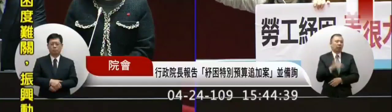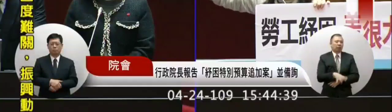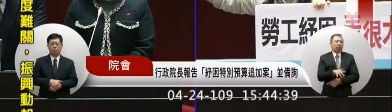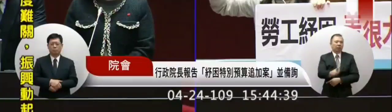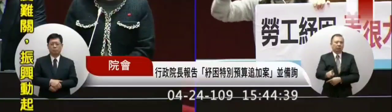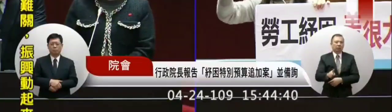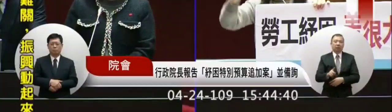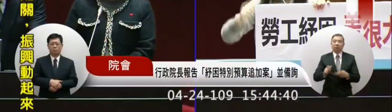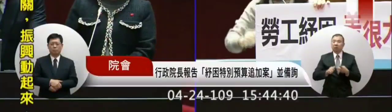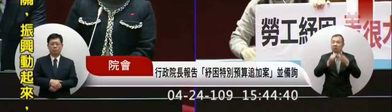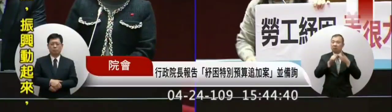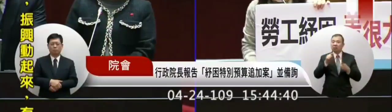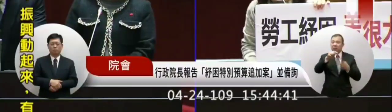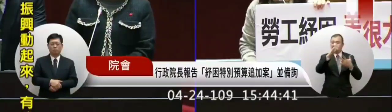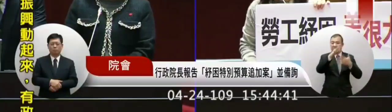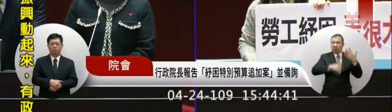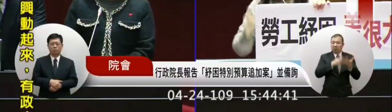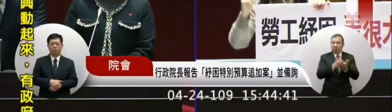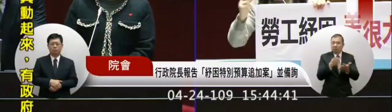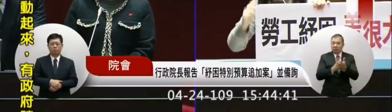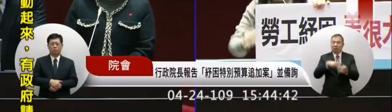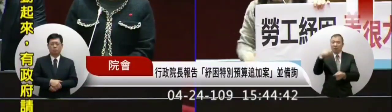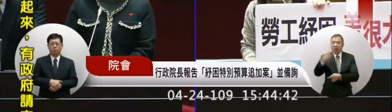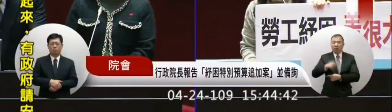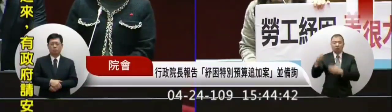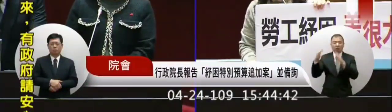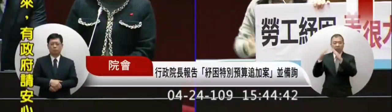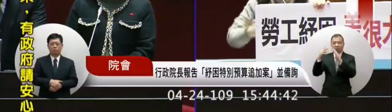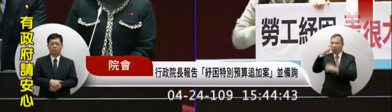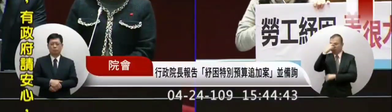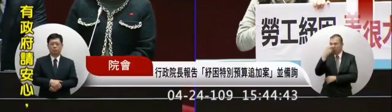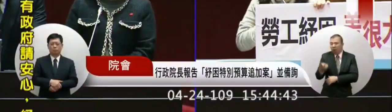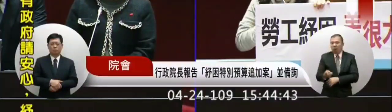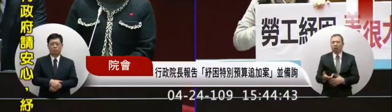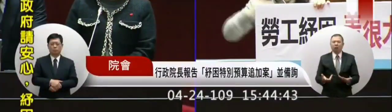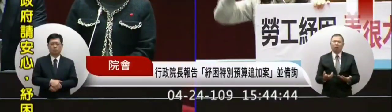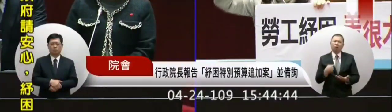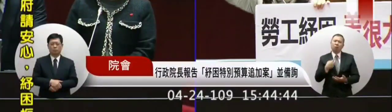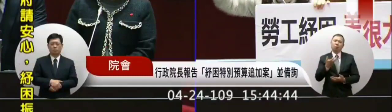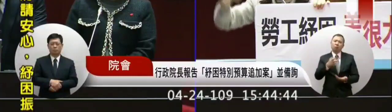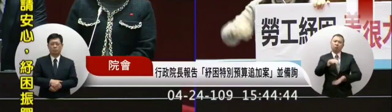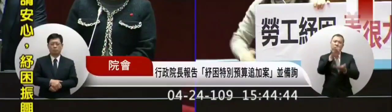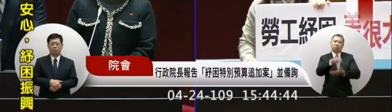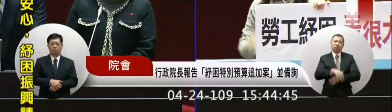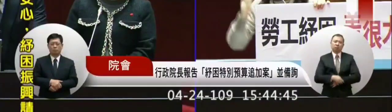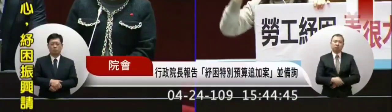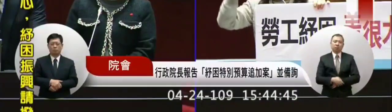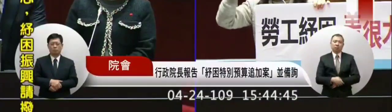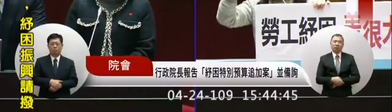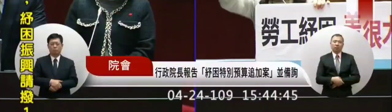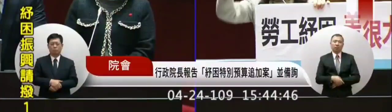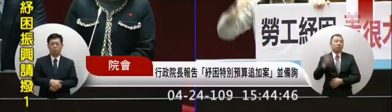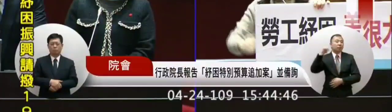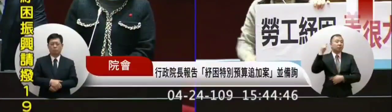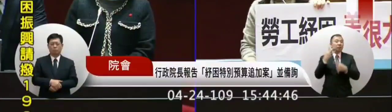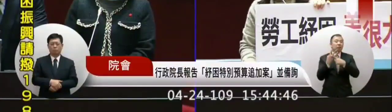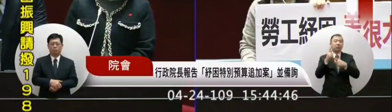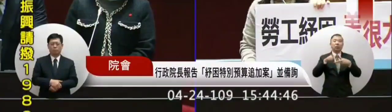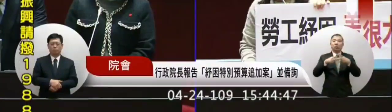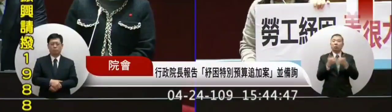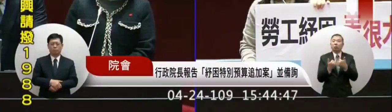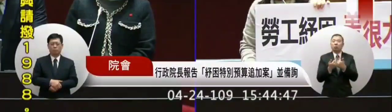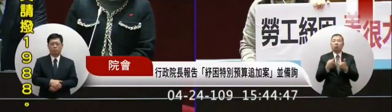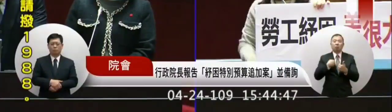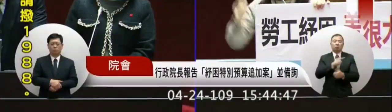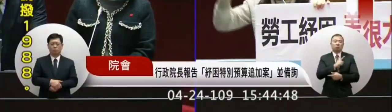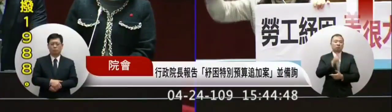个标准那么严格，还要访视，还要家庭访视。那我刚刚讲的，我拿职业工会投保25200